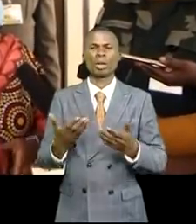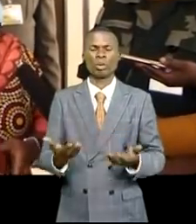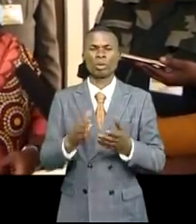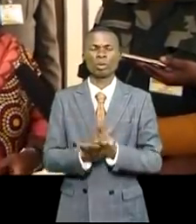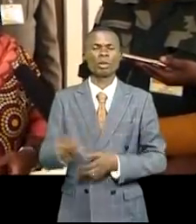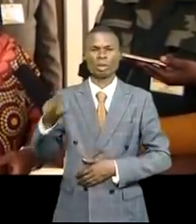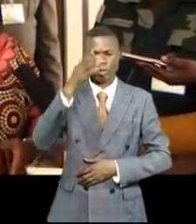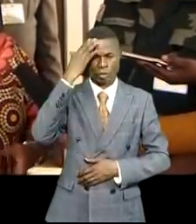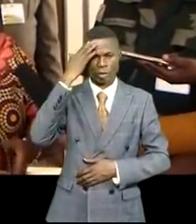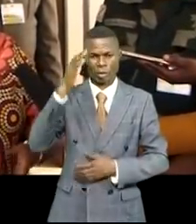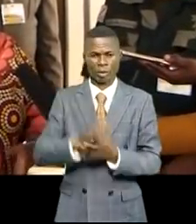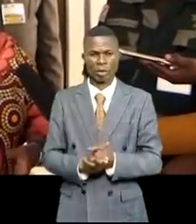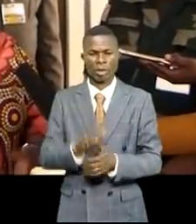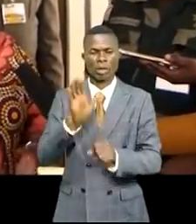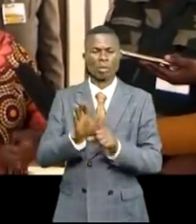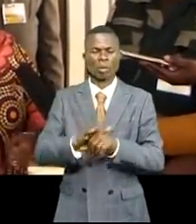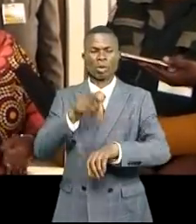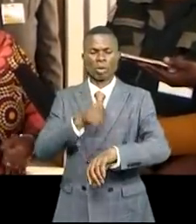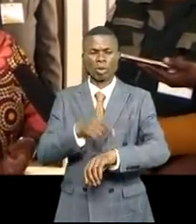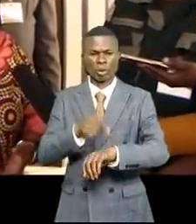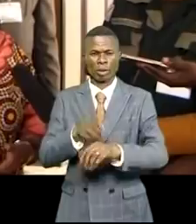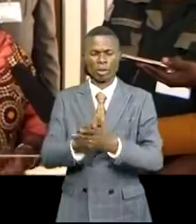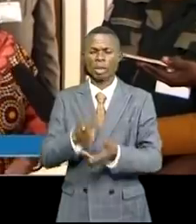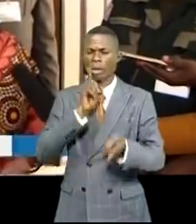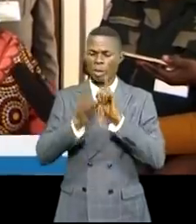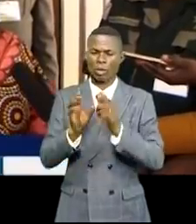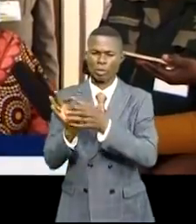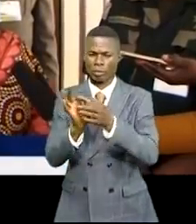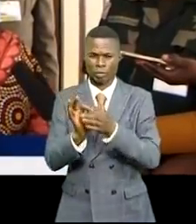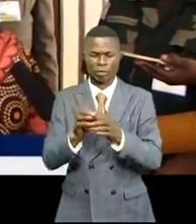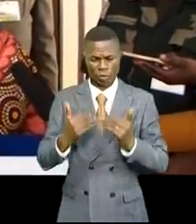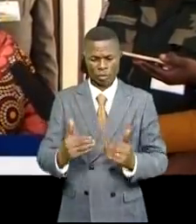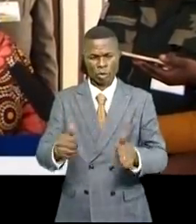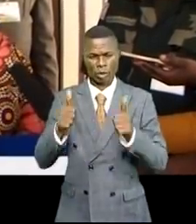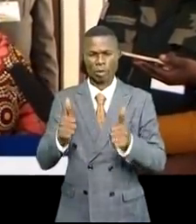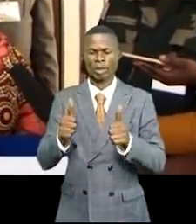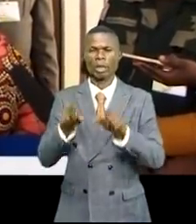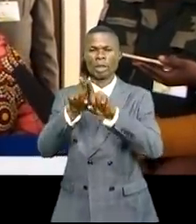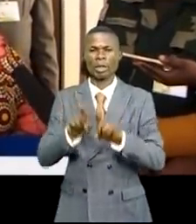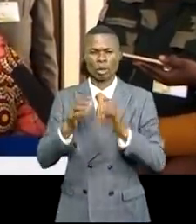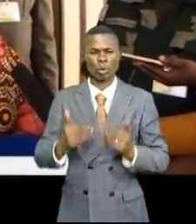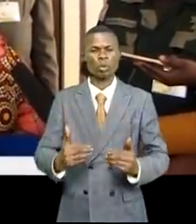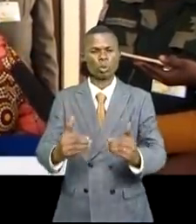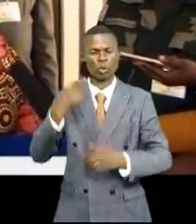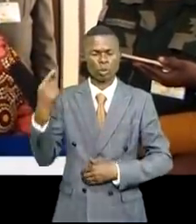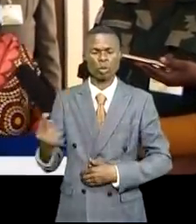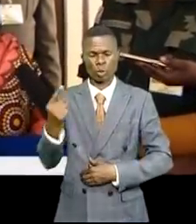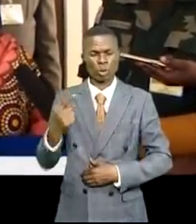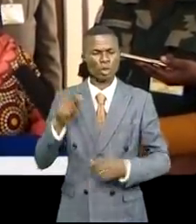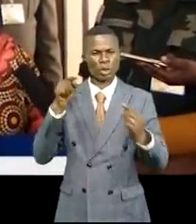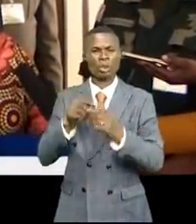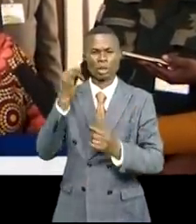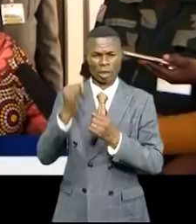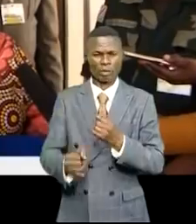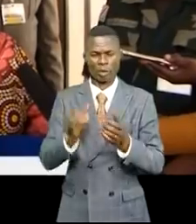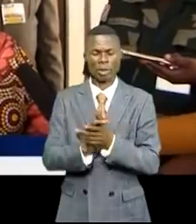Vous savez, depuis les temps immémoriaux, nous avons toujours entretenu de bonnes relations et que nous allons continuer, nous allons les poursuivre. Mais ce